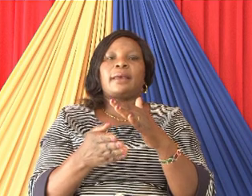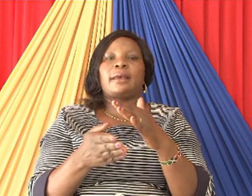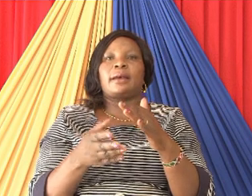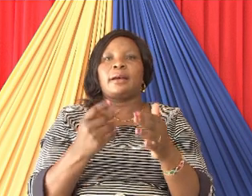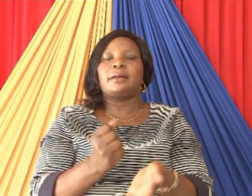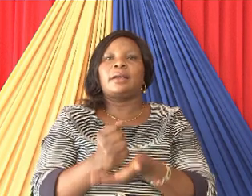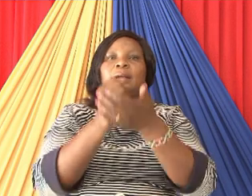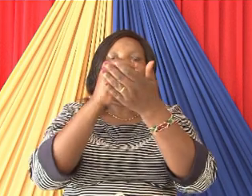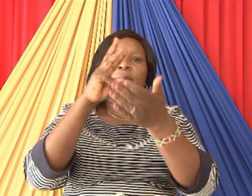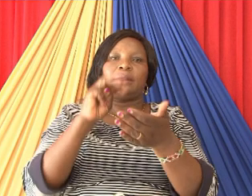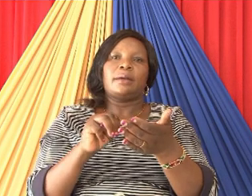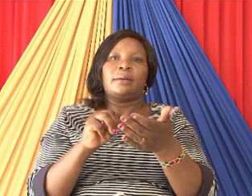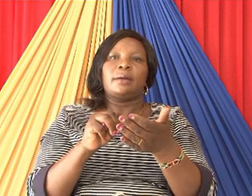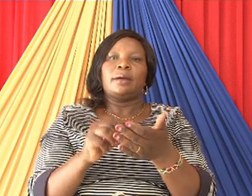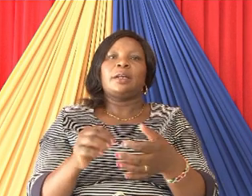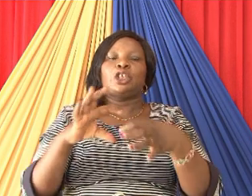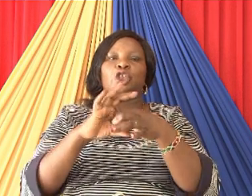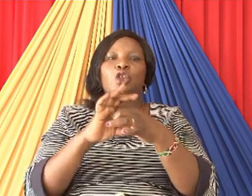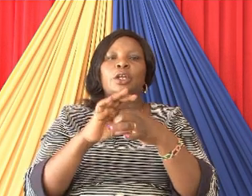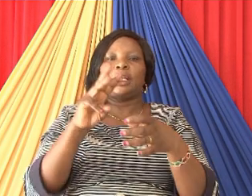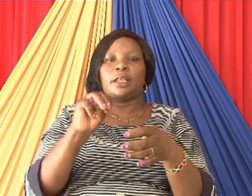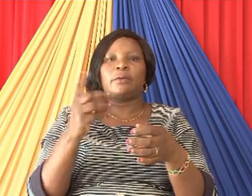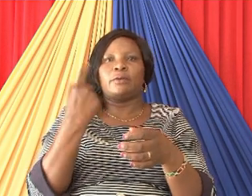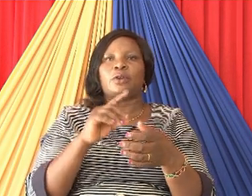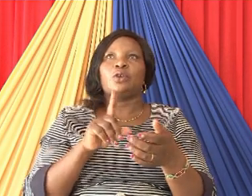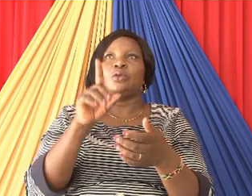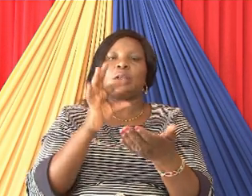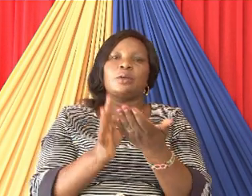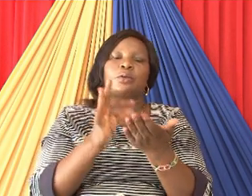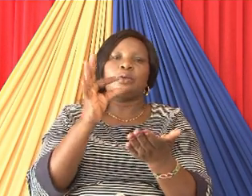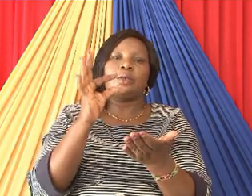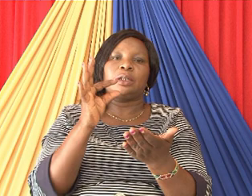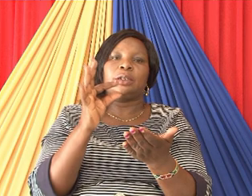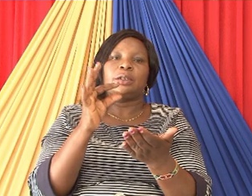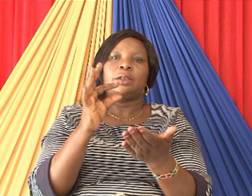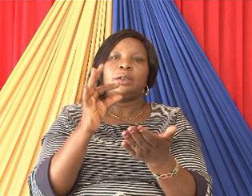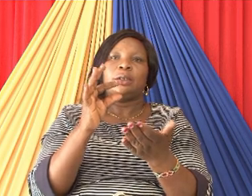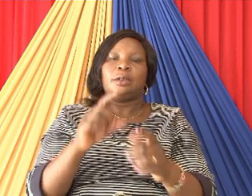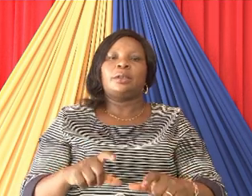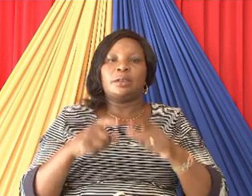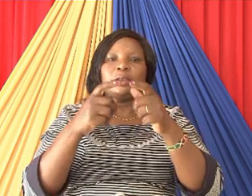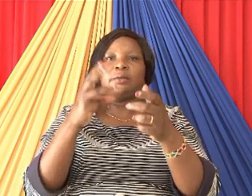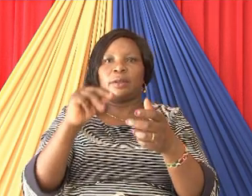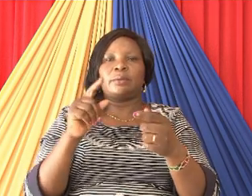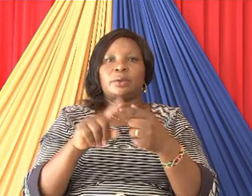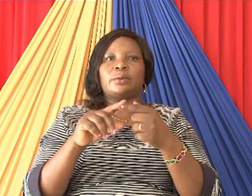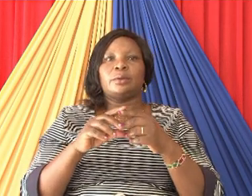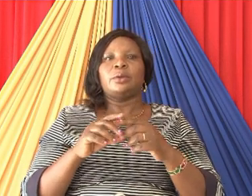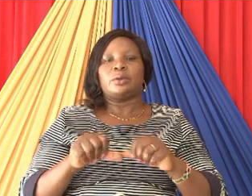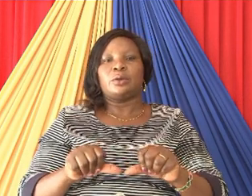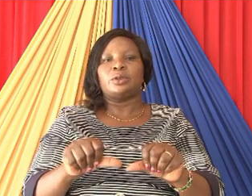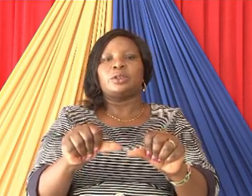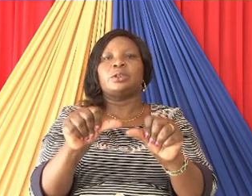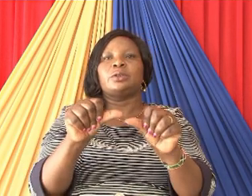wako na kuleta mapatano kwa utukufu wa jina lako. Ukaleta mambo ya kuendelea mbele. Kuna wale ambao